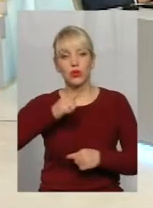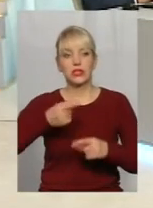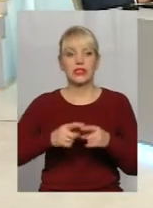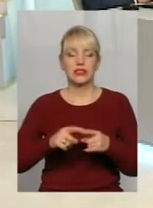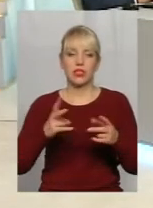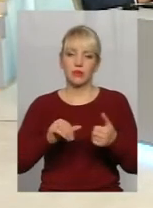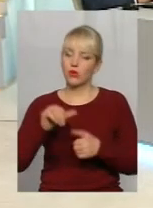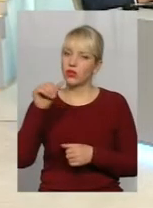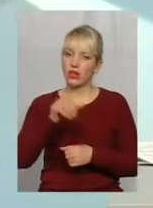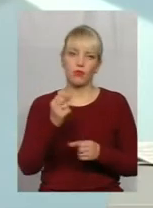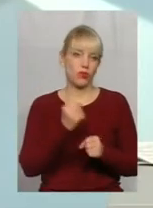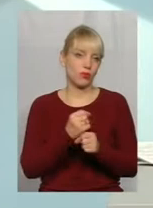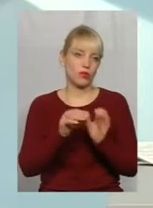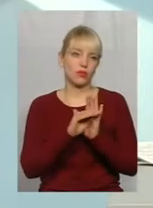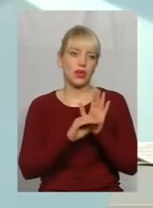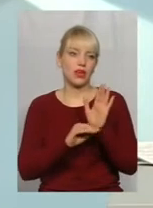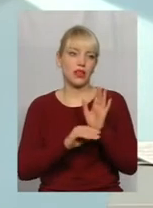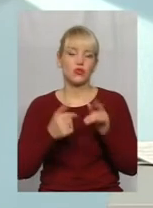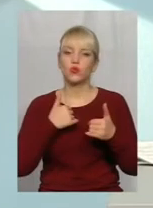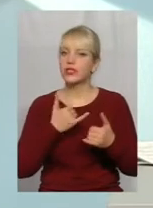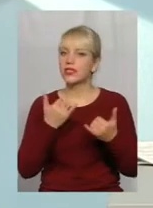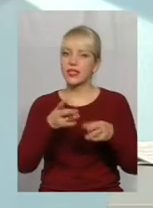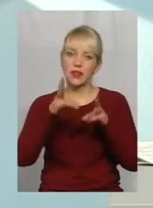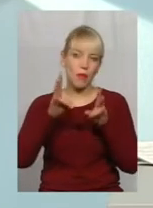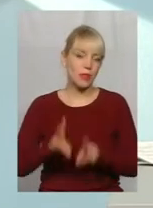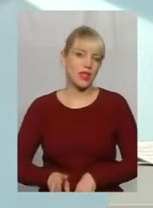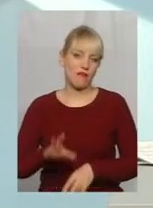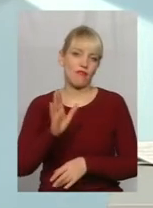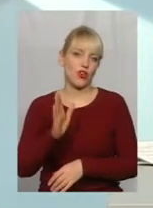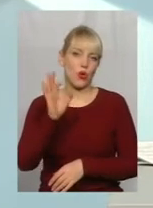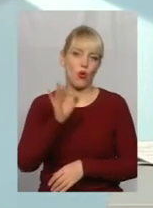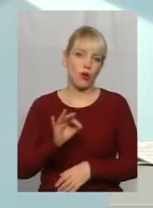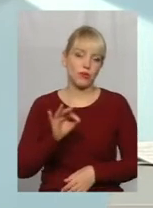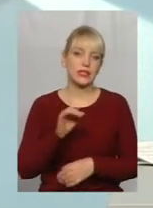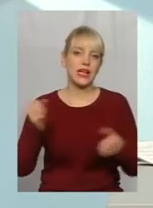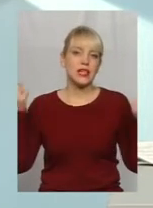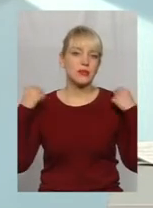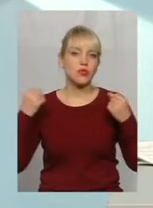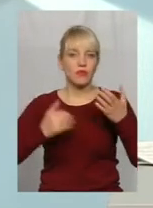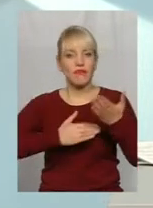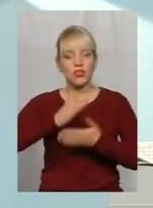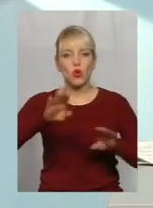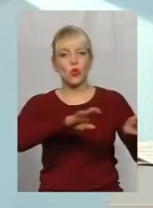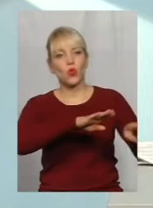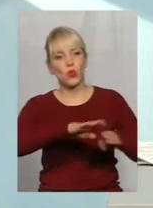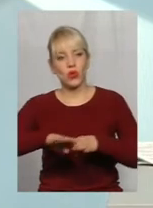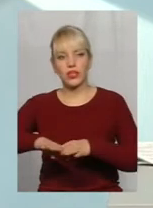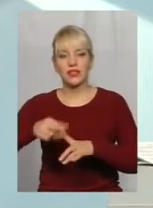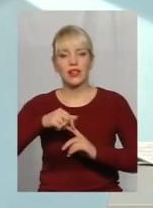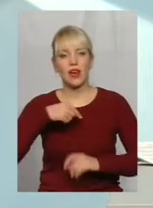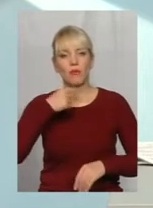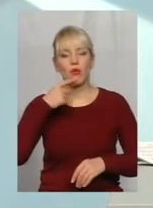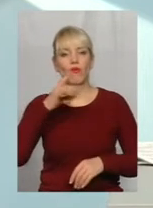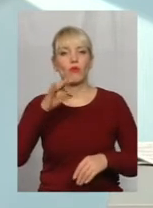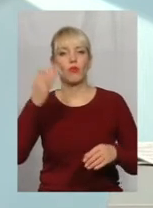окрему передачу робити. В нас зараз біда в області. Спортсмени високого рівня. Я вернусь до літньої олімпіади.